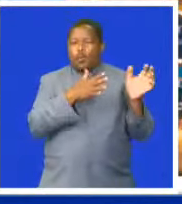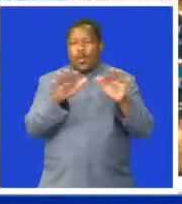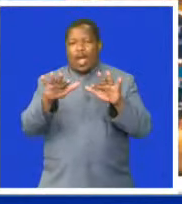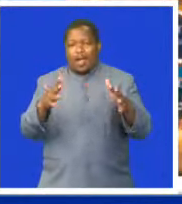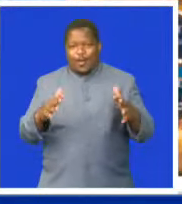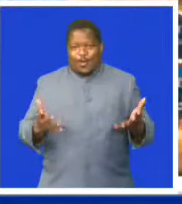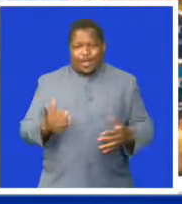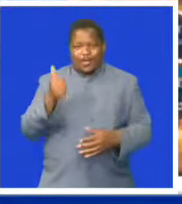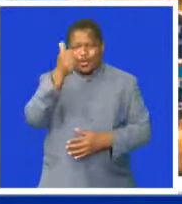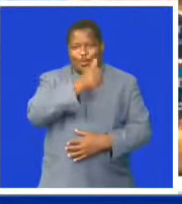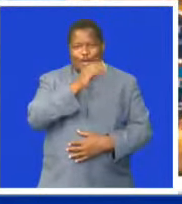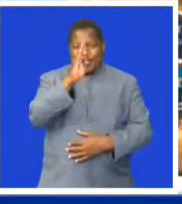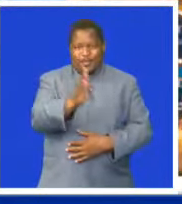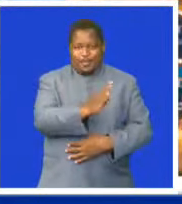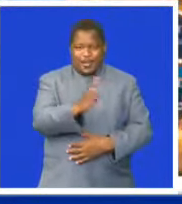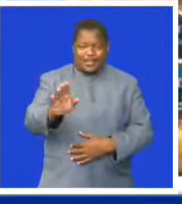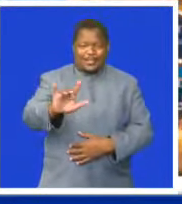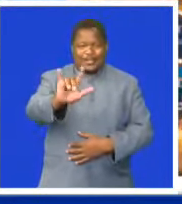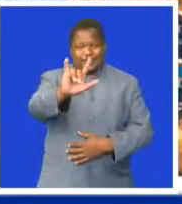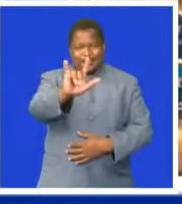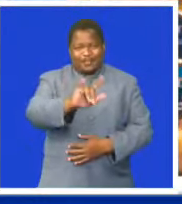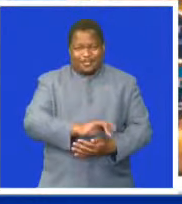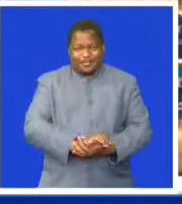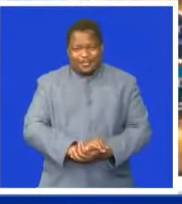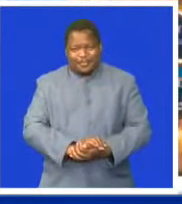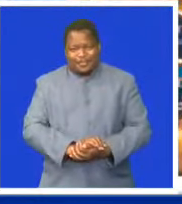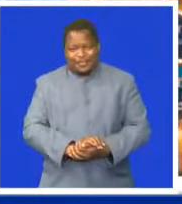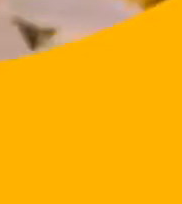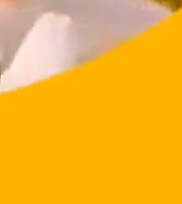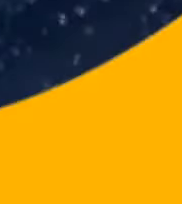sayithela umusa emakhaya. Isale kahle.